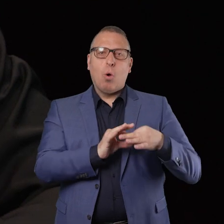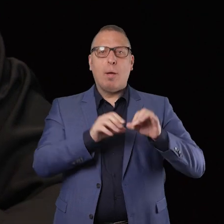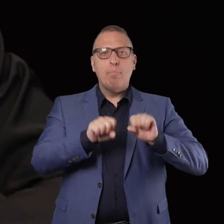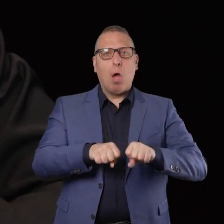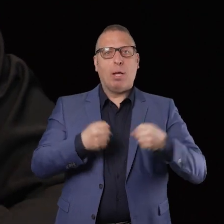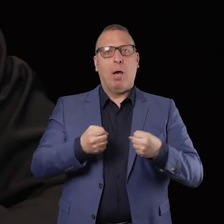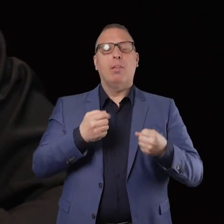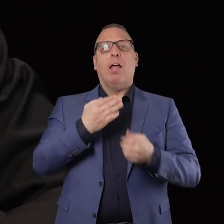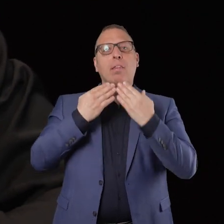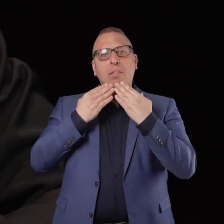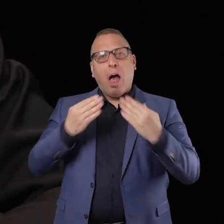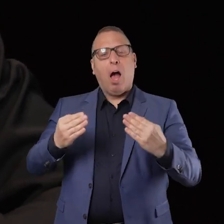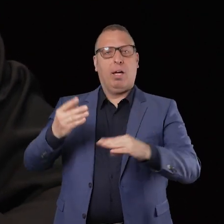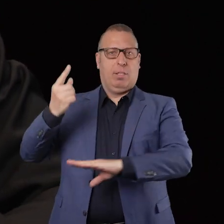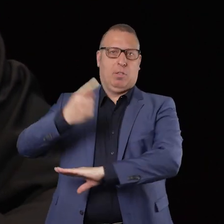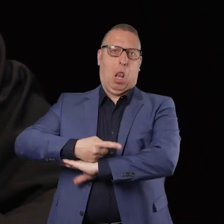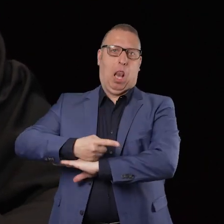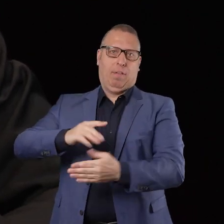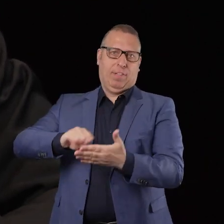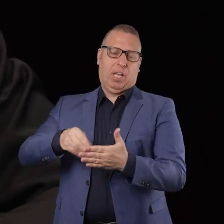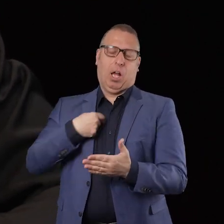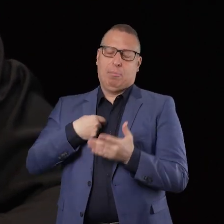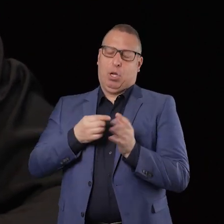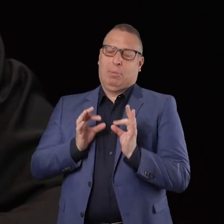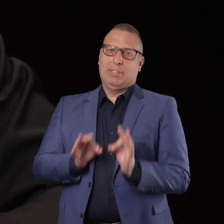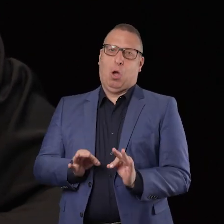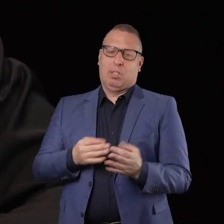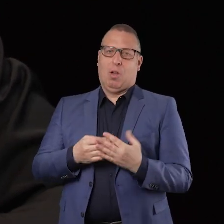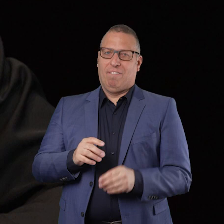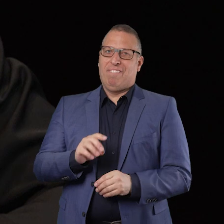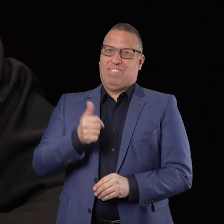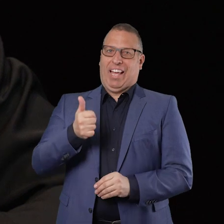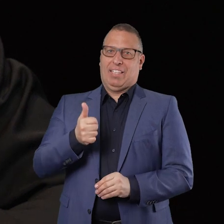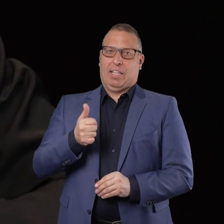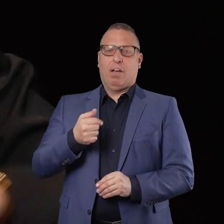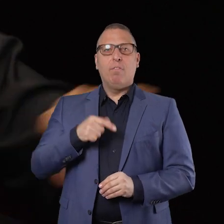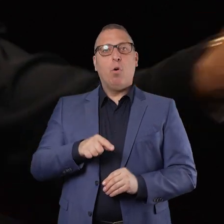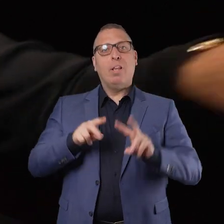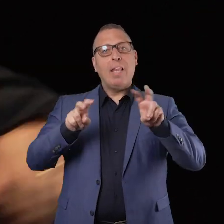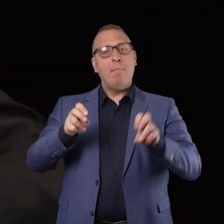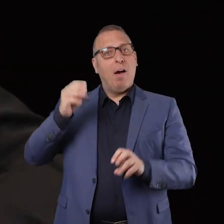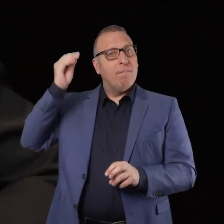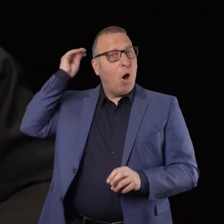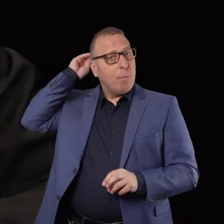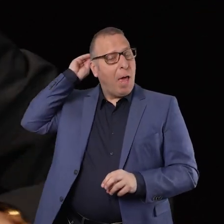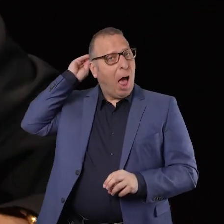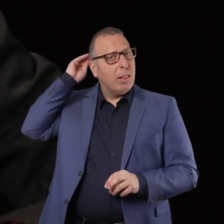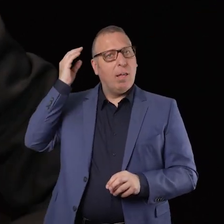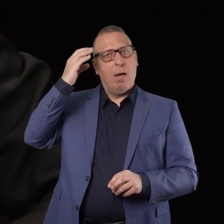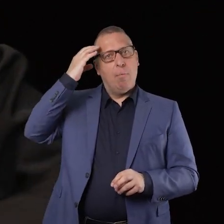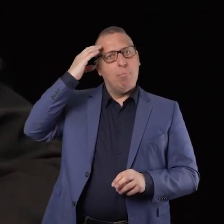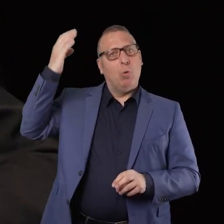ermöglicht worden, dank diesem Zollvertrag. Da bin ich überzeugt, dass das eine zentrale Rolle spielte. Bezüglich dem